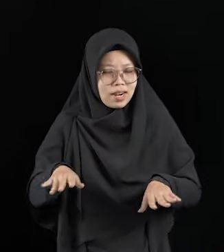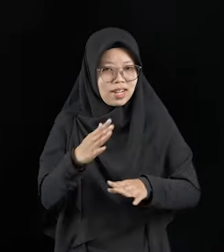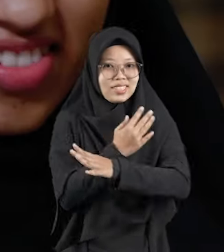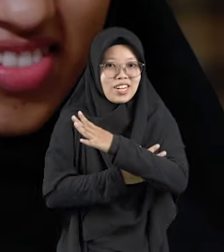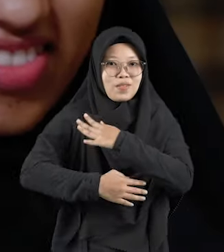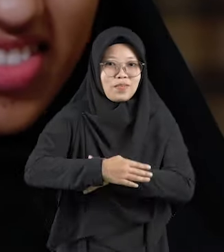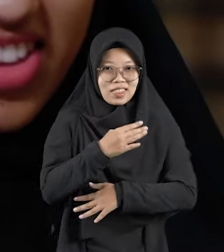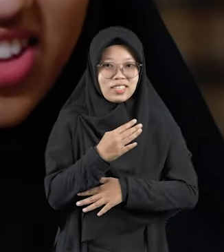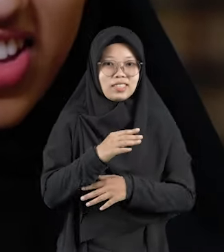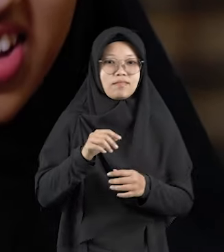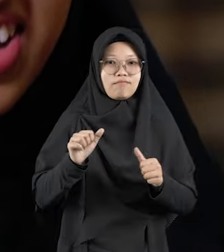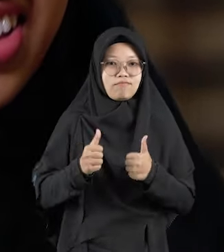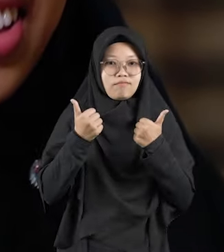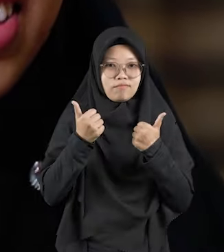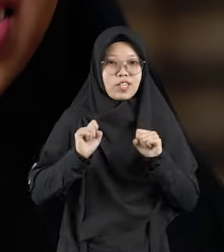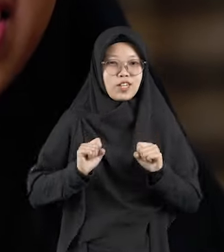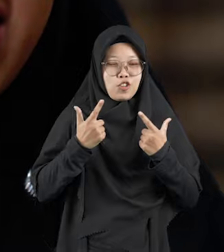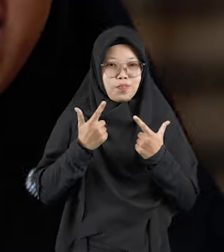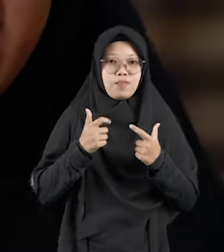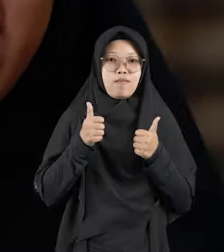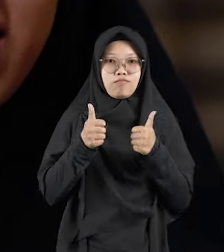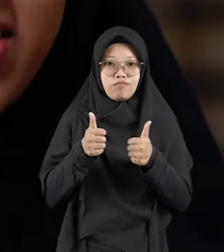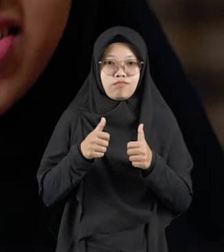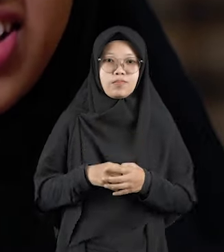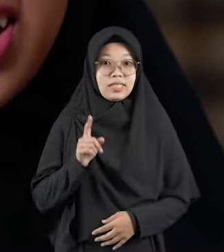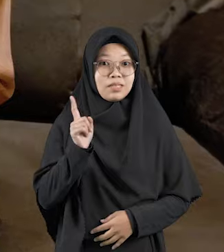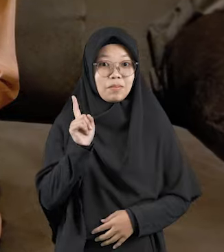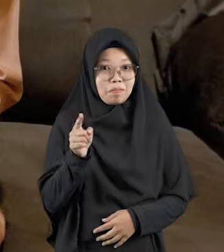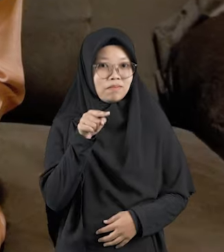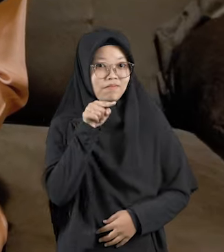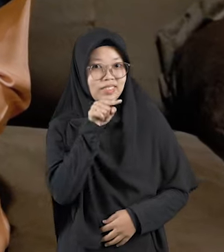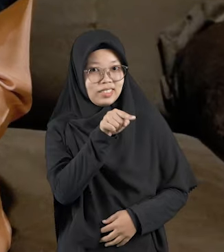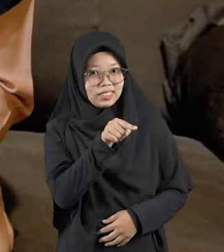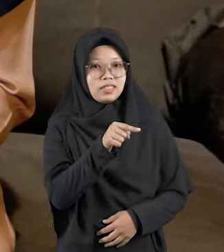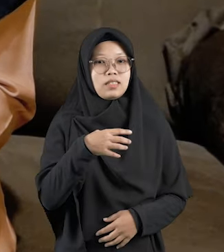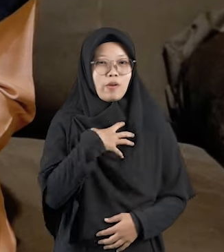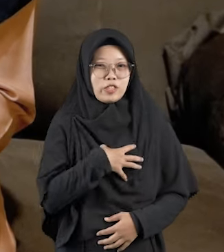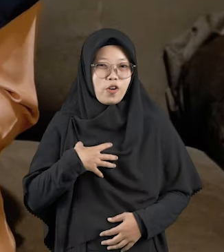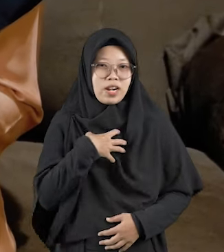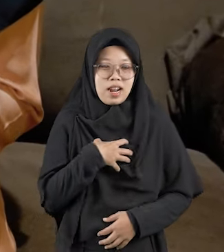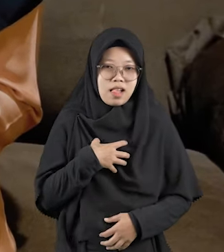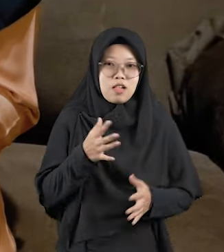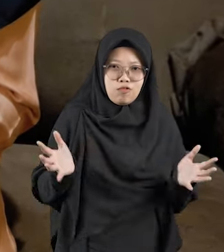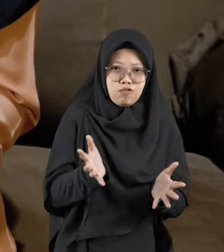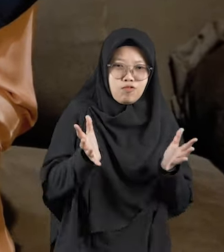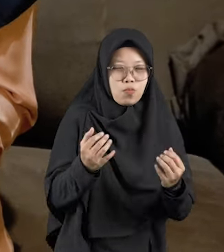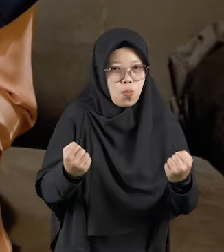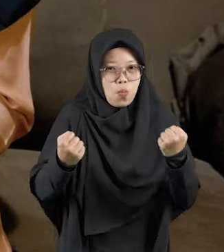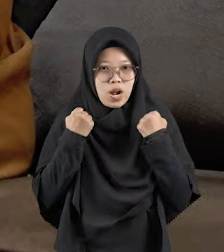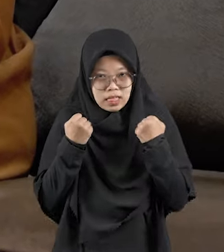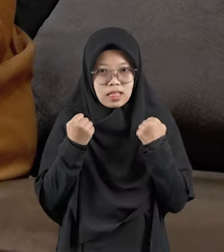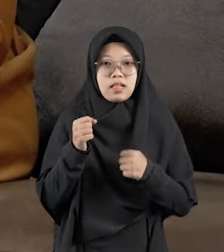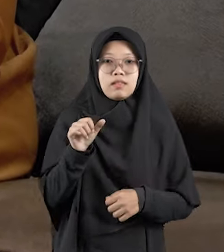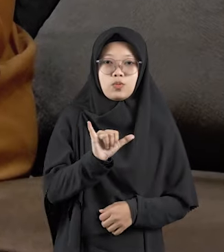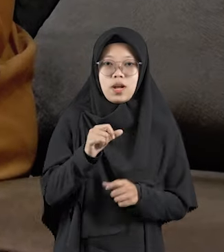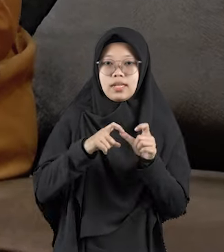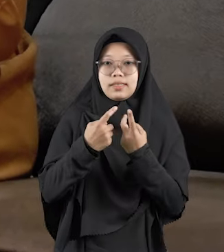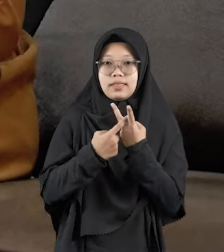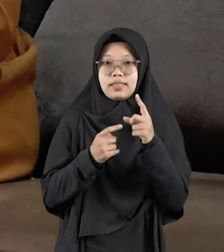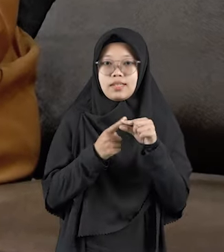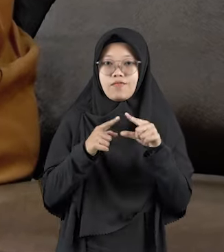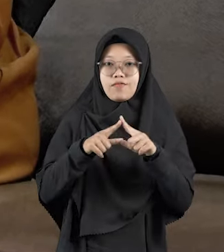juga akan mendorong kualitas hidup untuk anak disabilitas. Oleh karena itu, dukungan emosional yang kuat juga